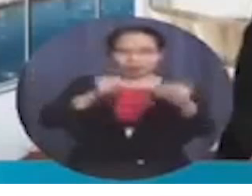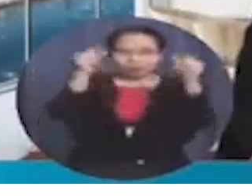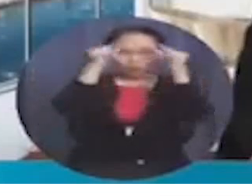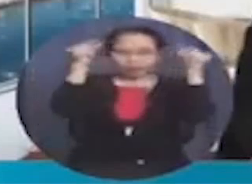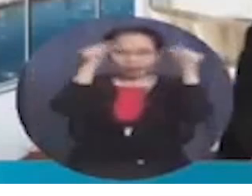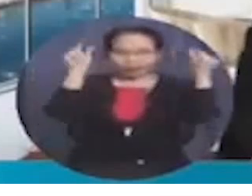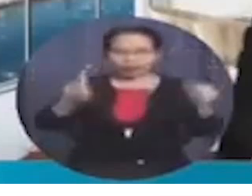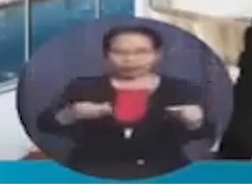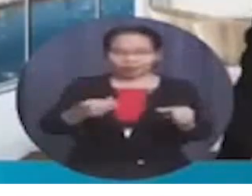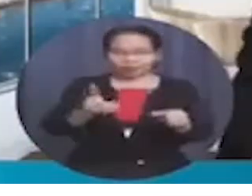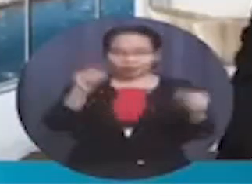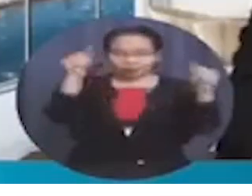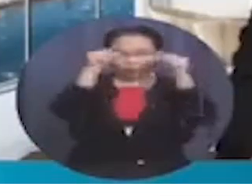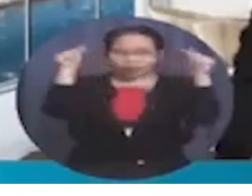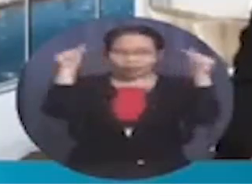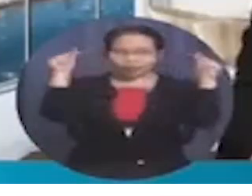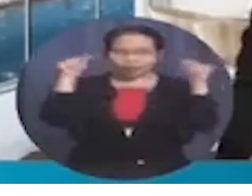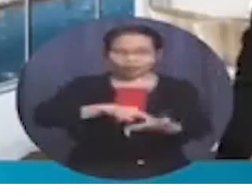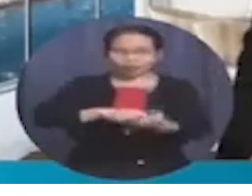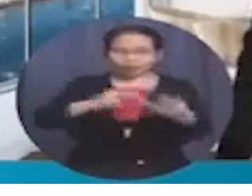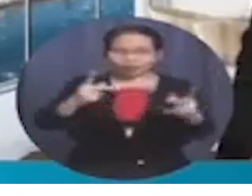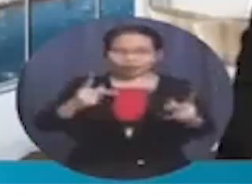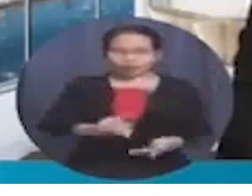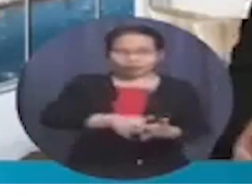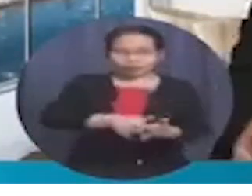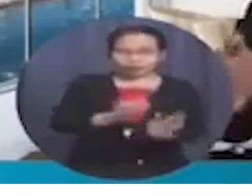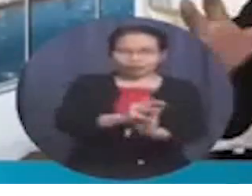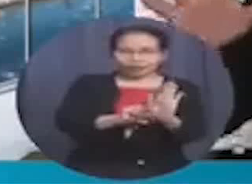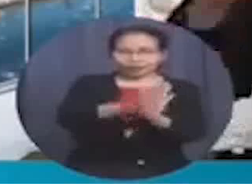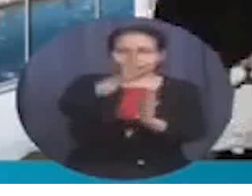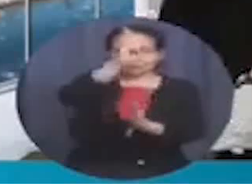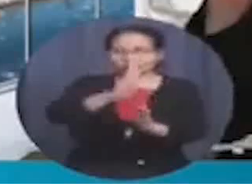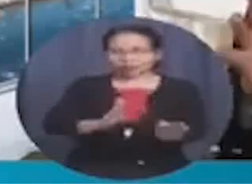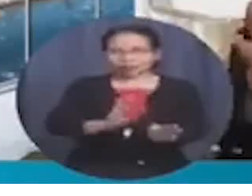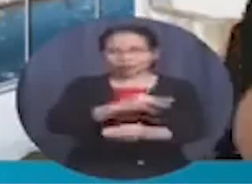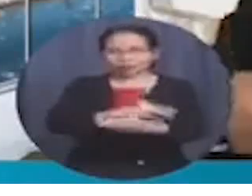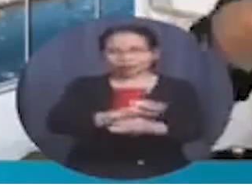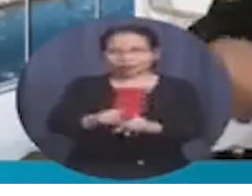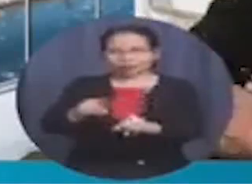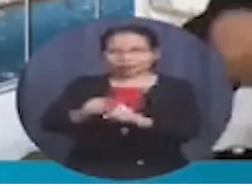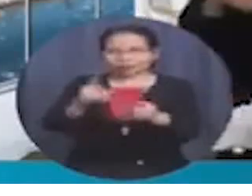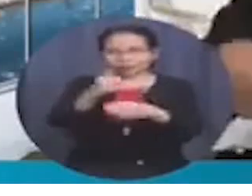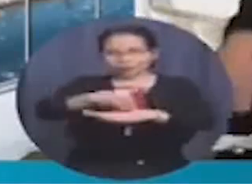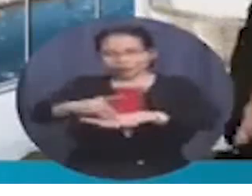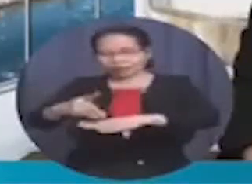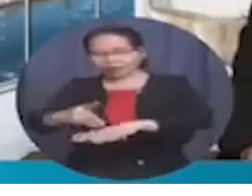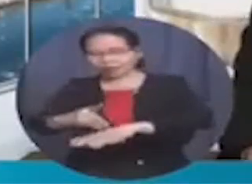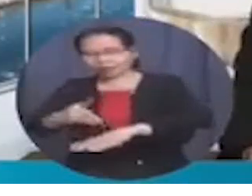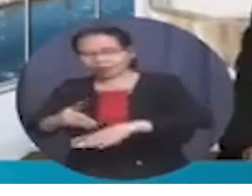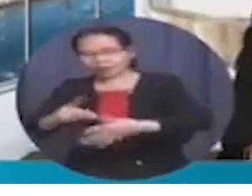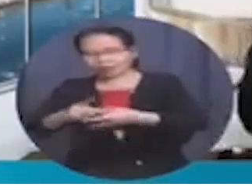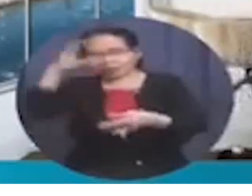Moises? Ginawa yon at ipinagawa ng Diyos parang dekorasyon noong